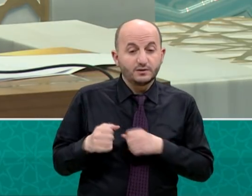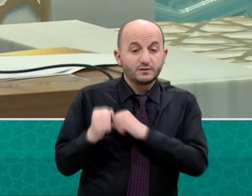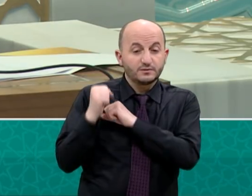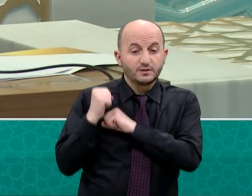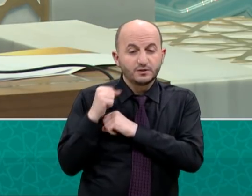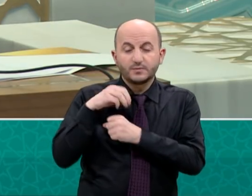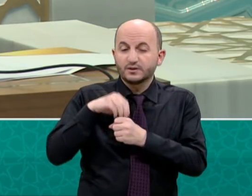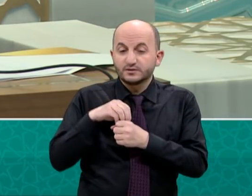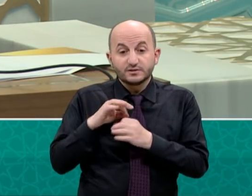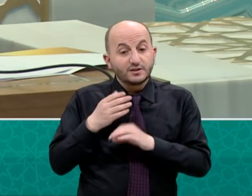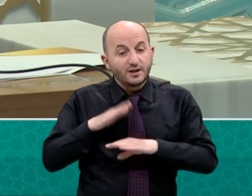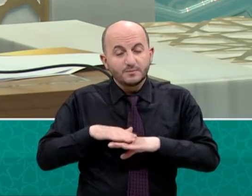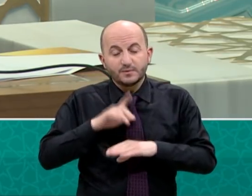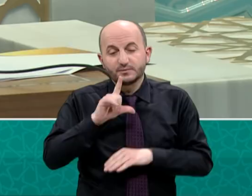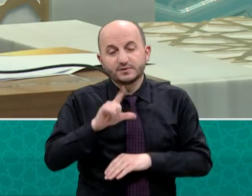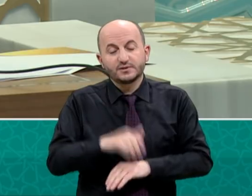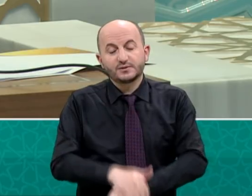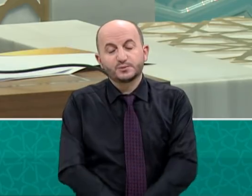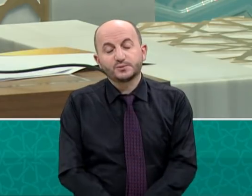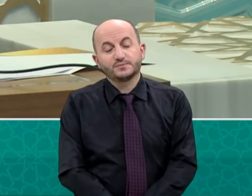yapmamız gerekiyor?